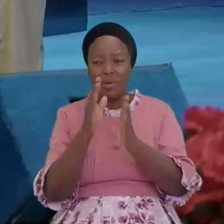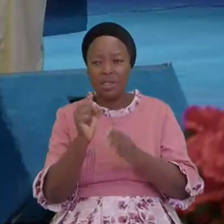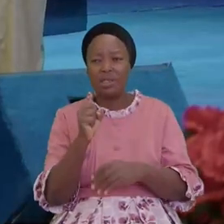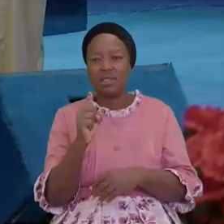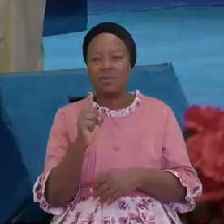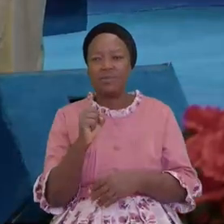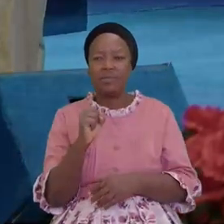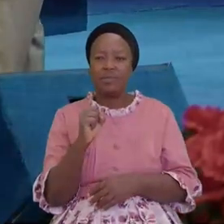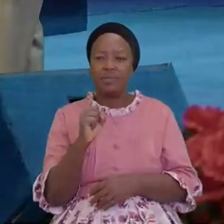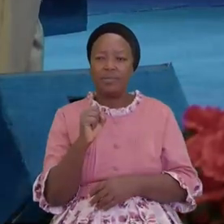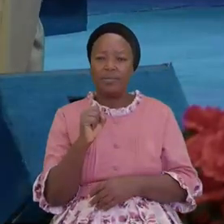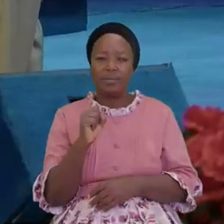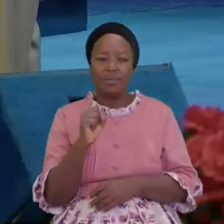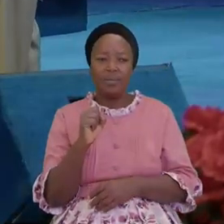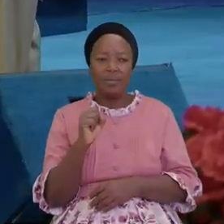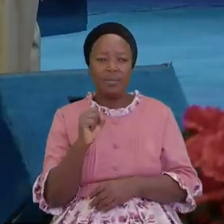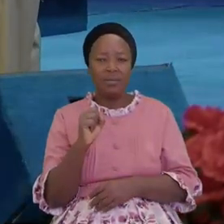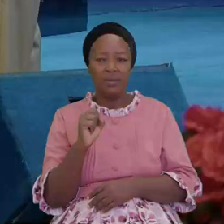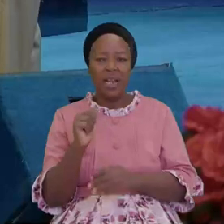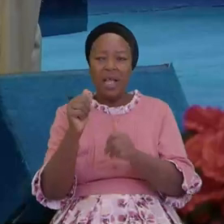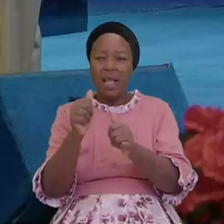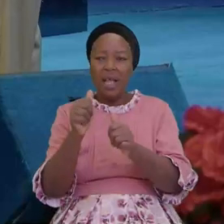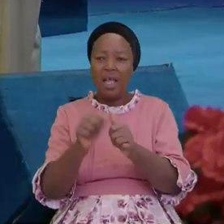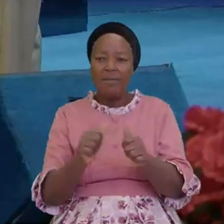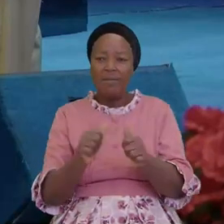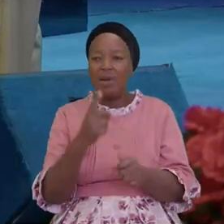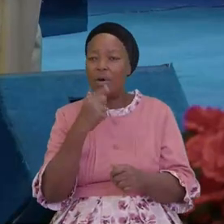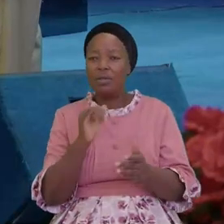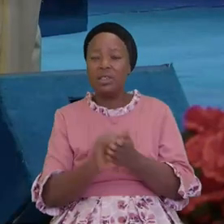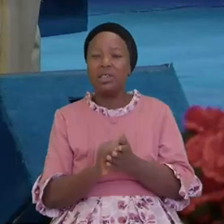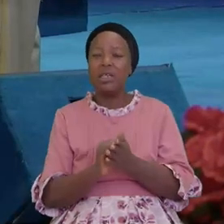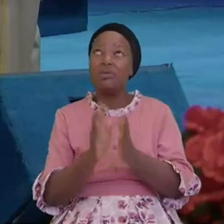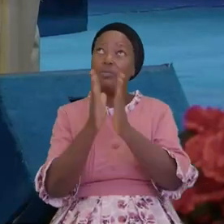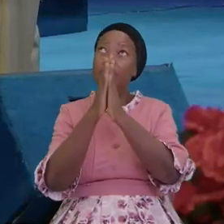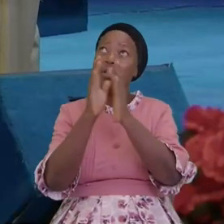Et ce soir, il va rassasier toutes les bouches qui prieront le Seigneur.